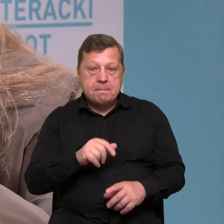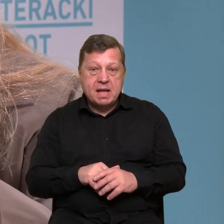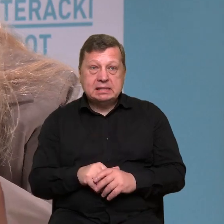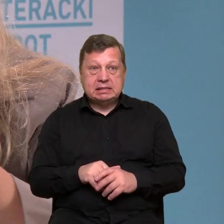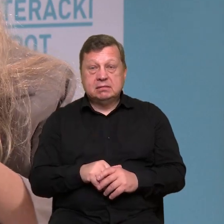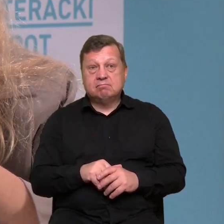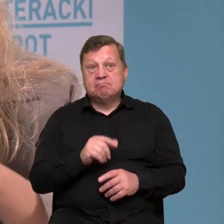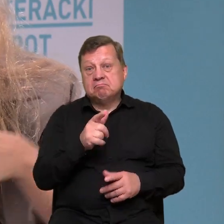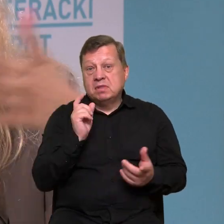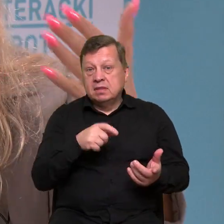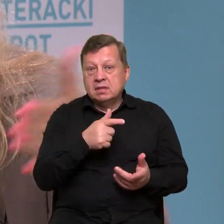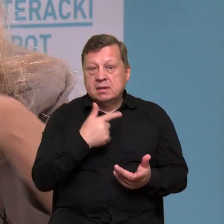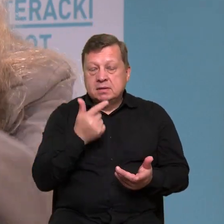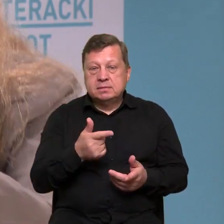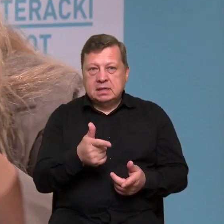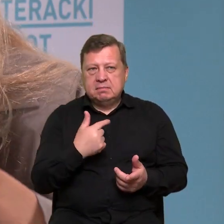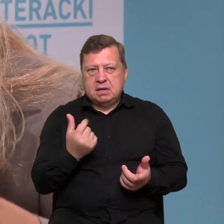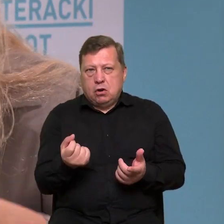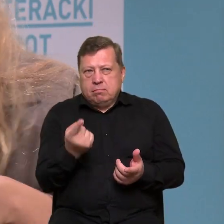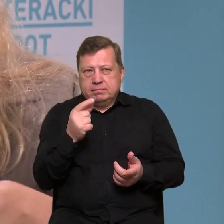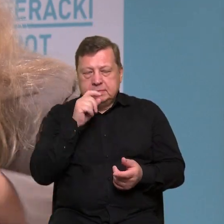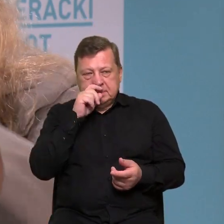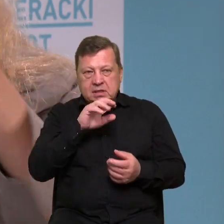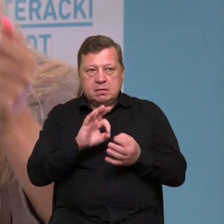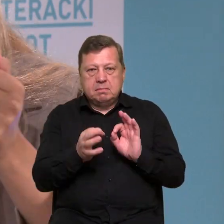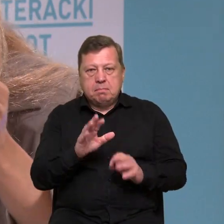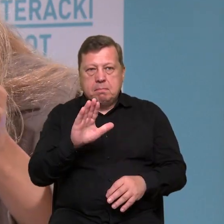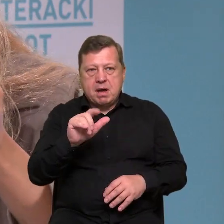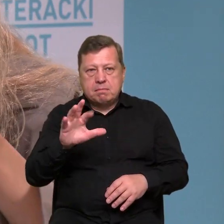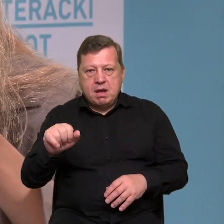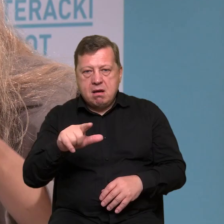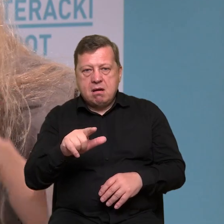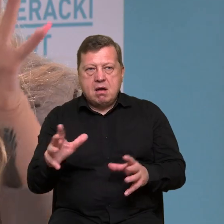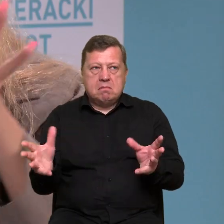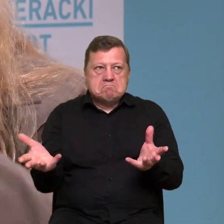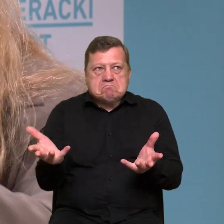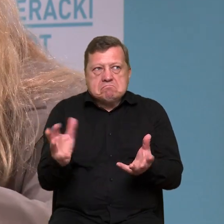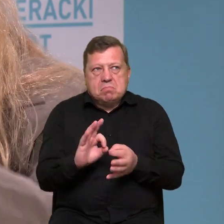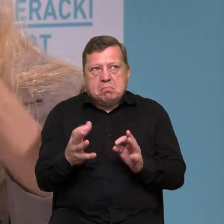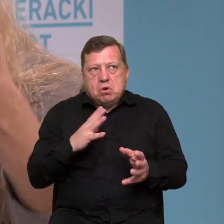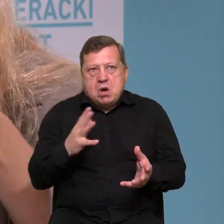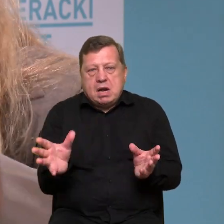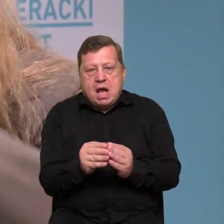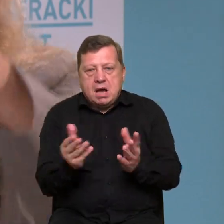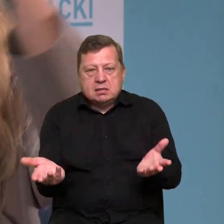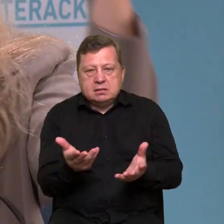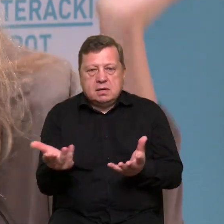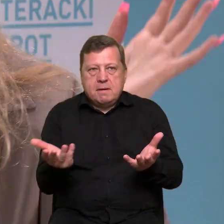zbyt bardzo koncepcyjne, gdyby Barbara była razem,